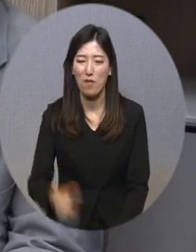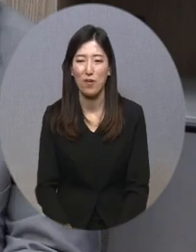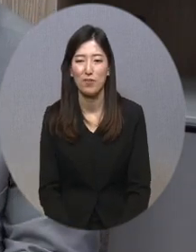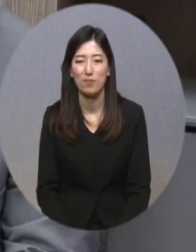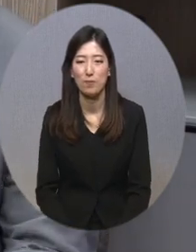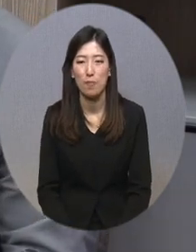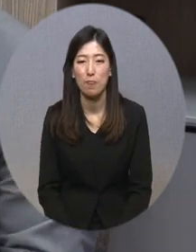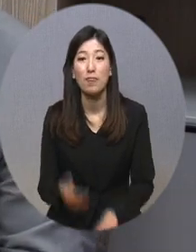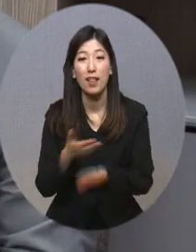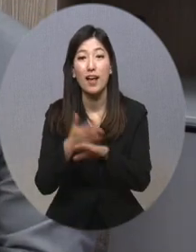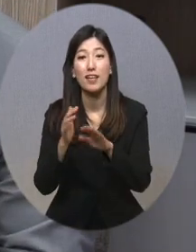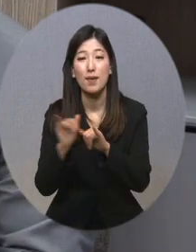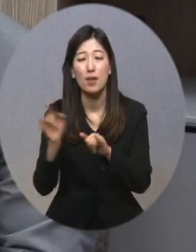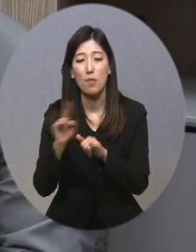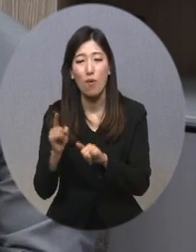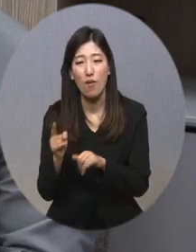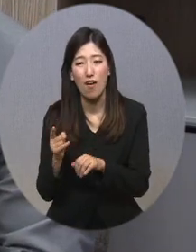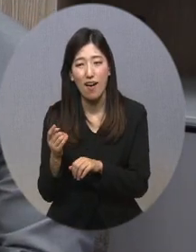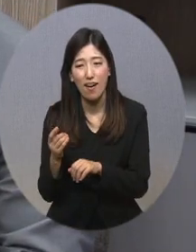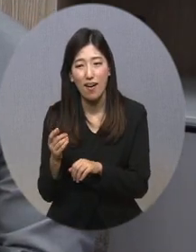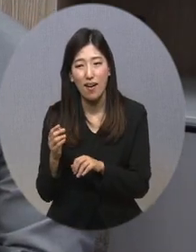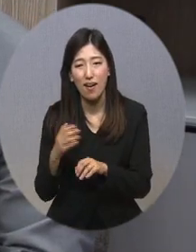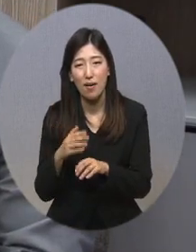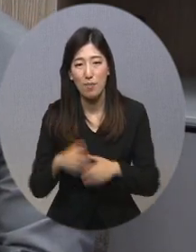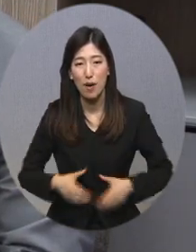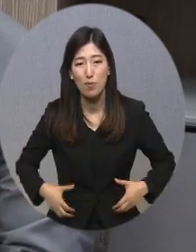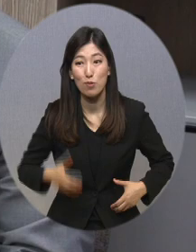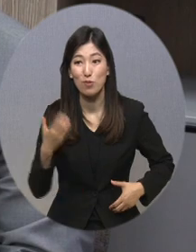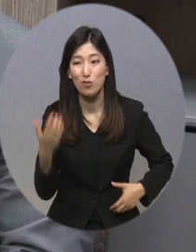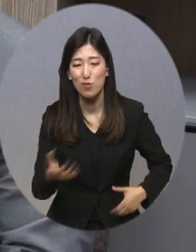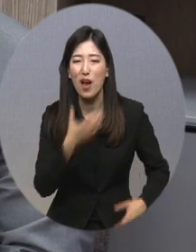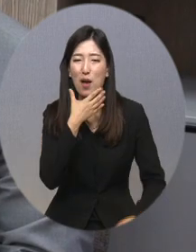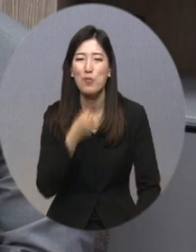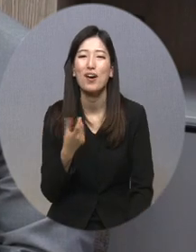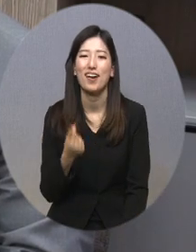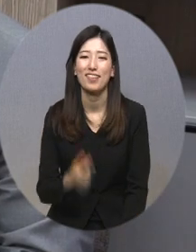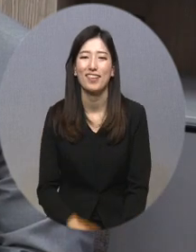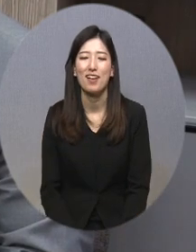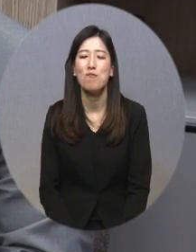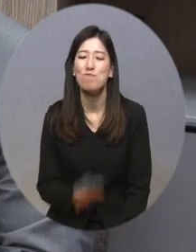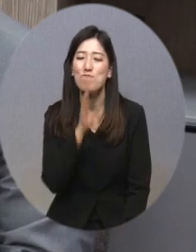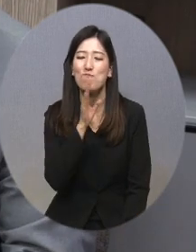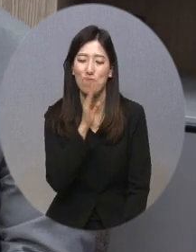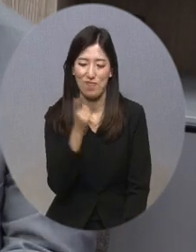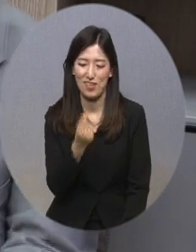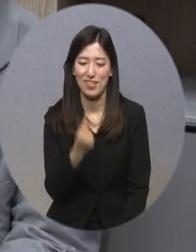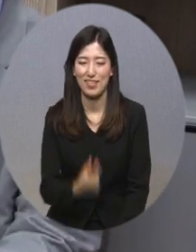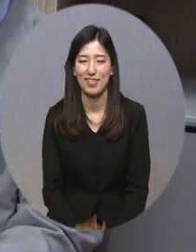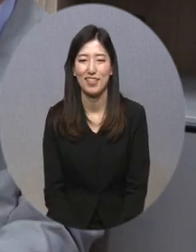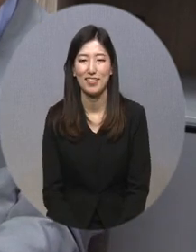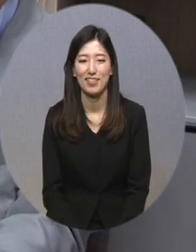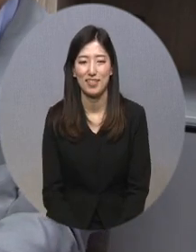뭔가를 주면 행복해지는 것 같아요. 그거는 틀림없는 거죠. 그렇게 만들어졌어요, 사람이. 그죠? 예. 예, 그게 본성이고요. 예, 예.